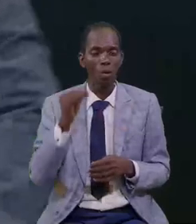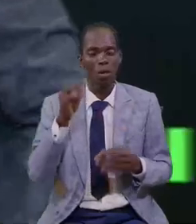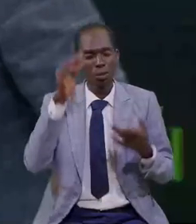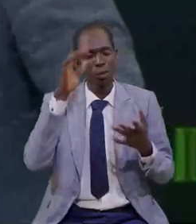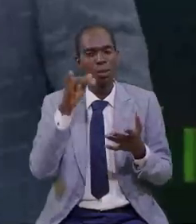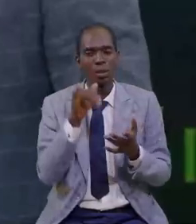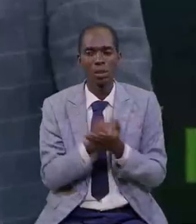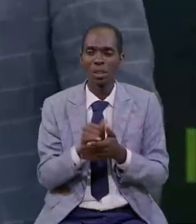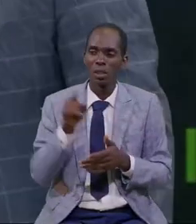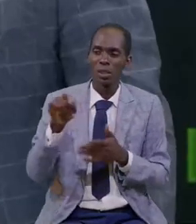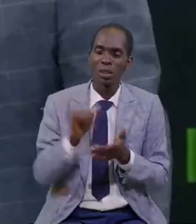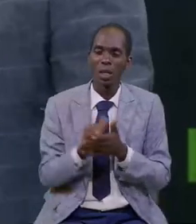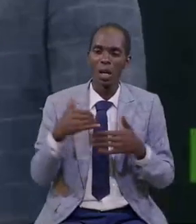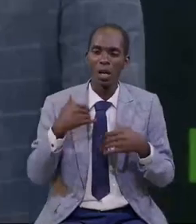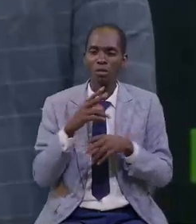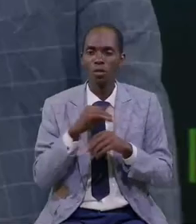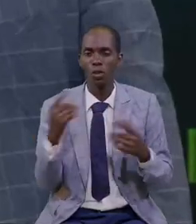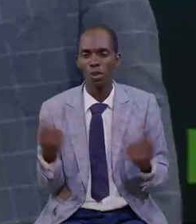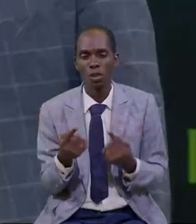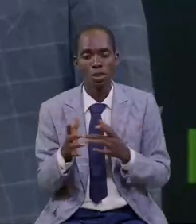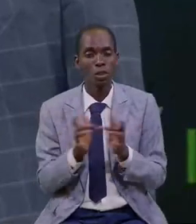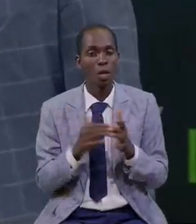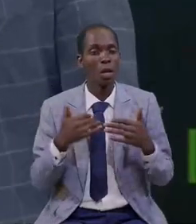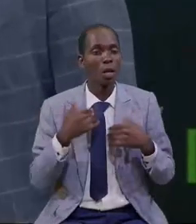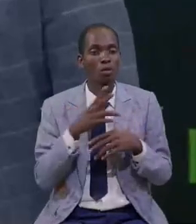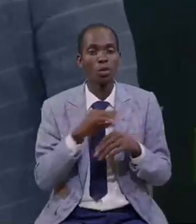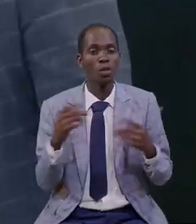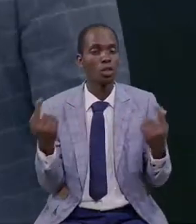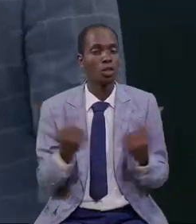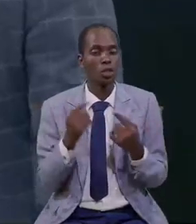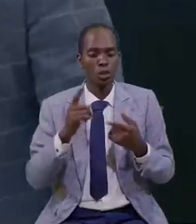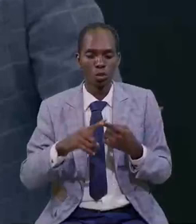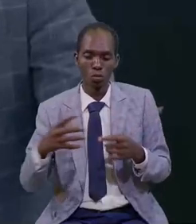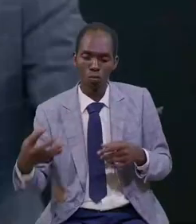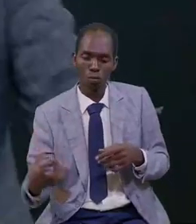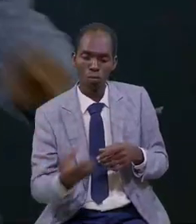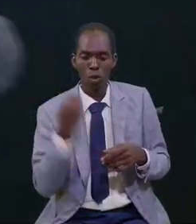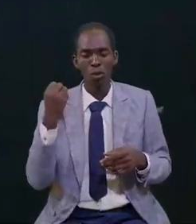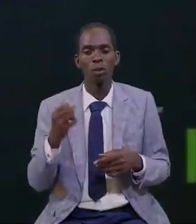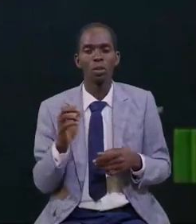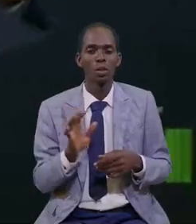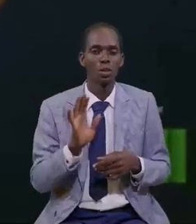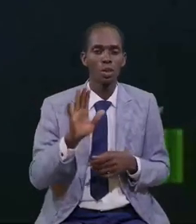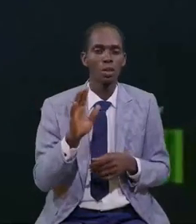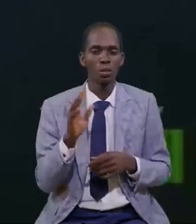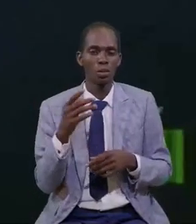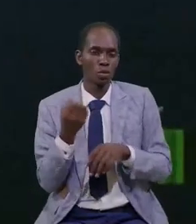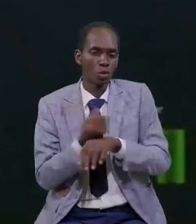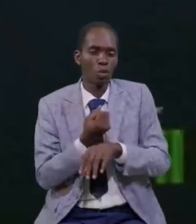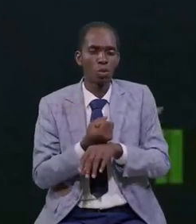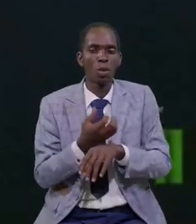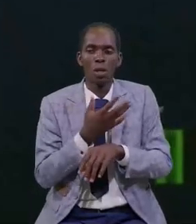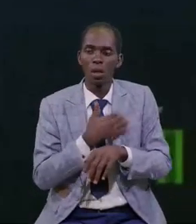Jésus n'avait pas de péché et elle espérait qu'il prenne la pierre et Jésus était qualifié pour prendre la pierre et